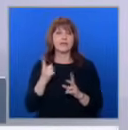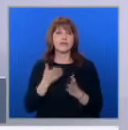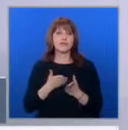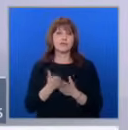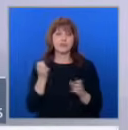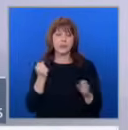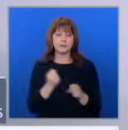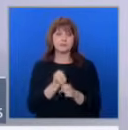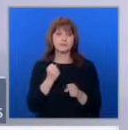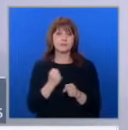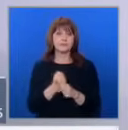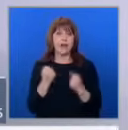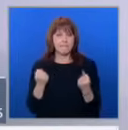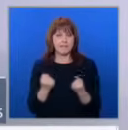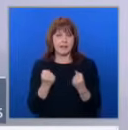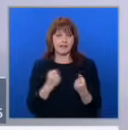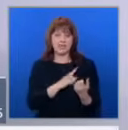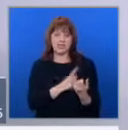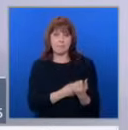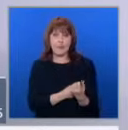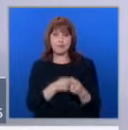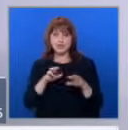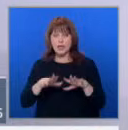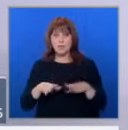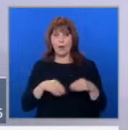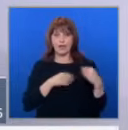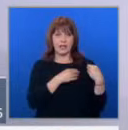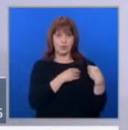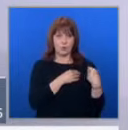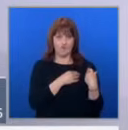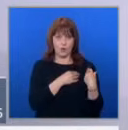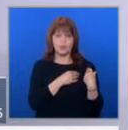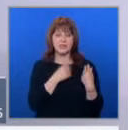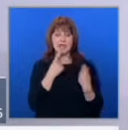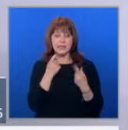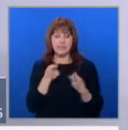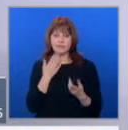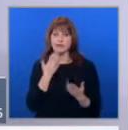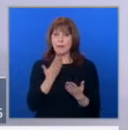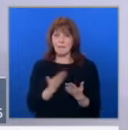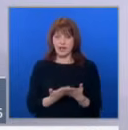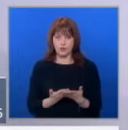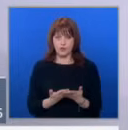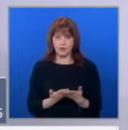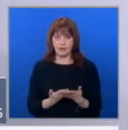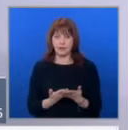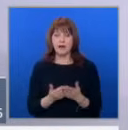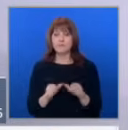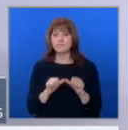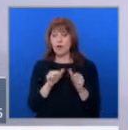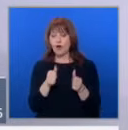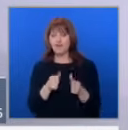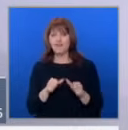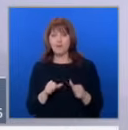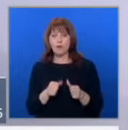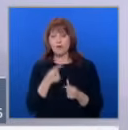действия, единствено чрез смелост и чрез поемане на отговорност. И затова сме и предложили формула,